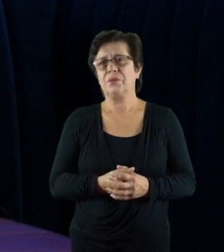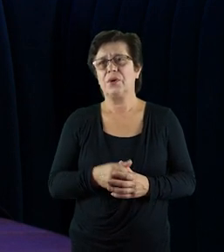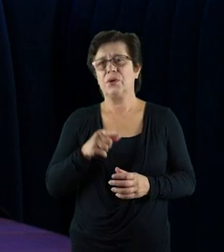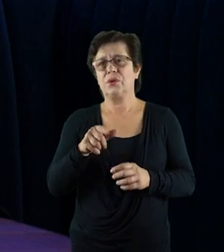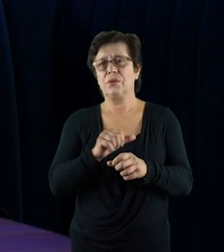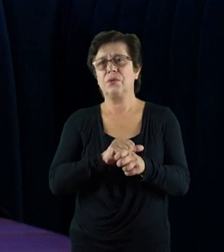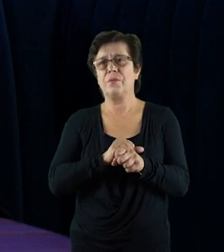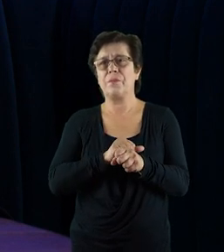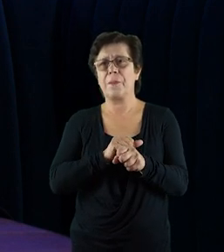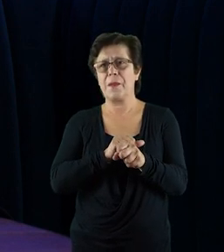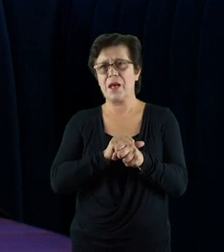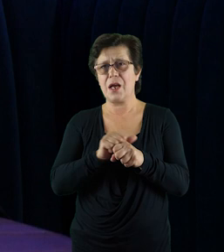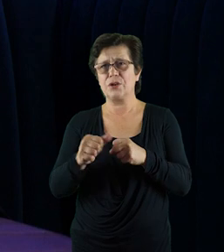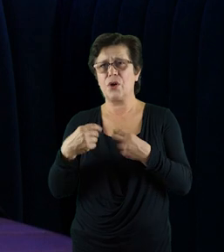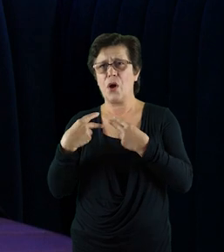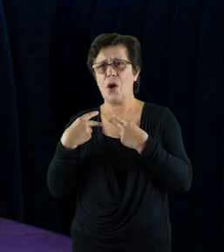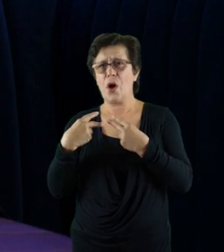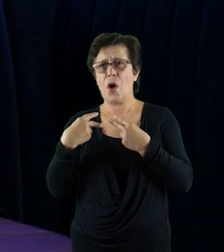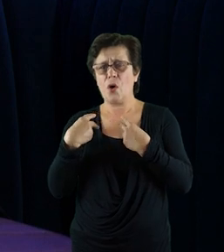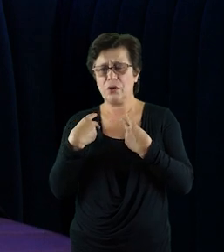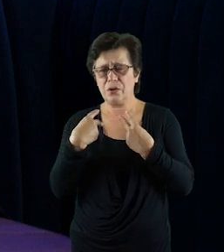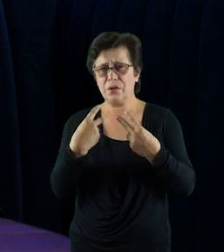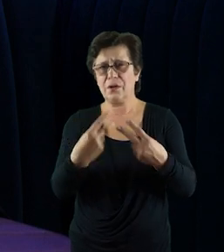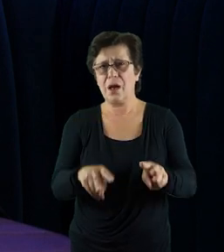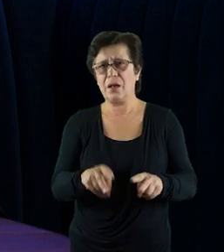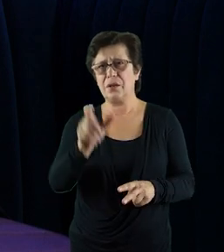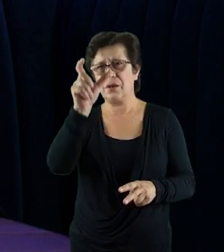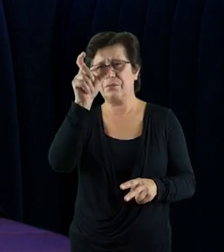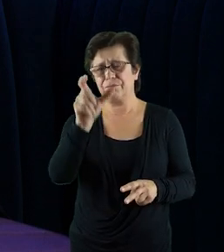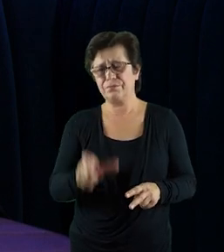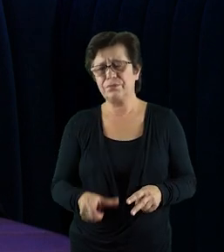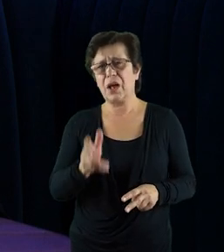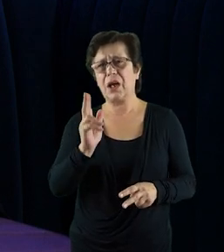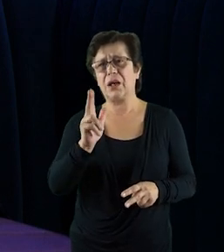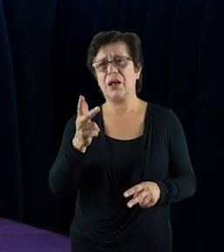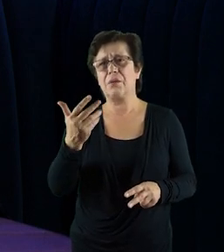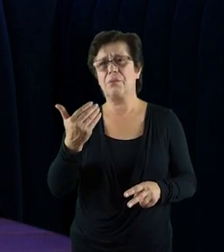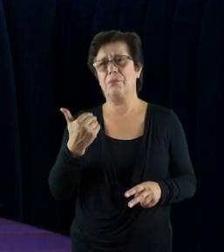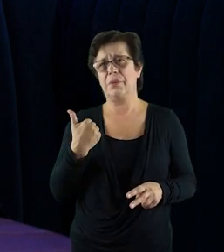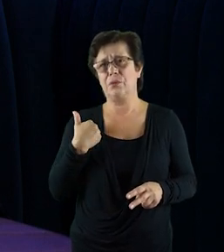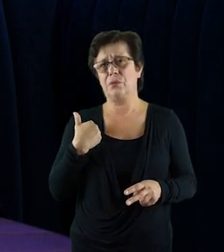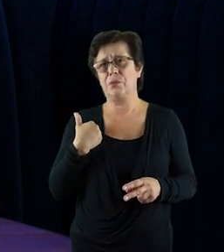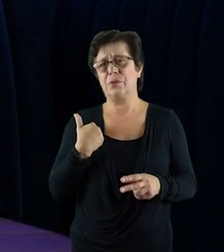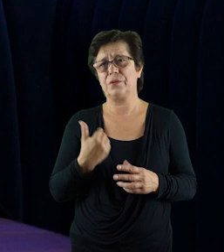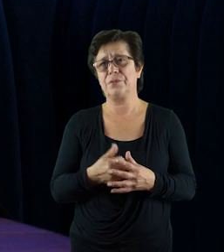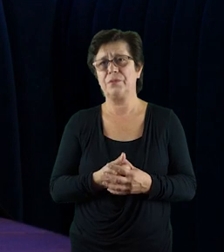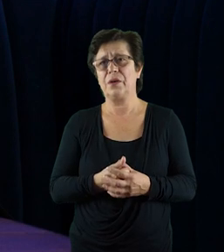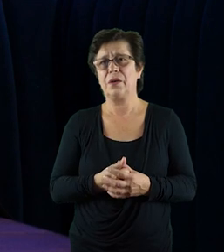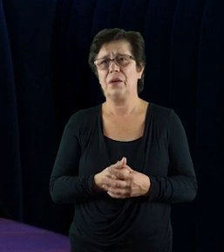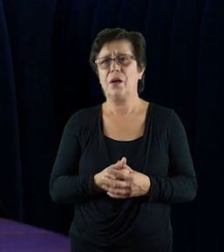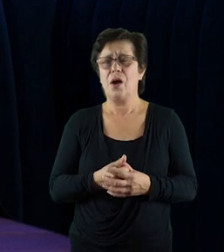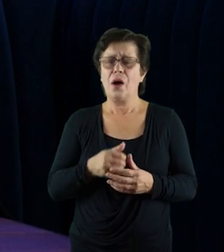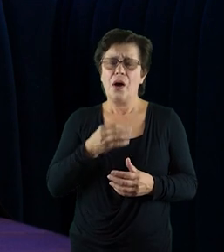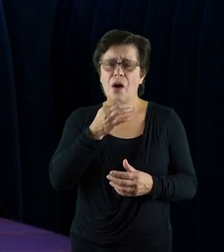To jest oddanie mu tak naprawdę chyba tego, kim był. Czy on się może mniej